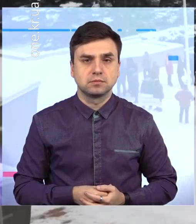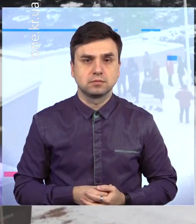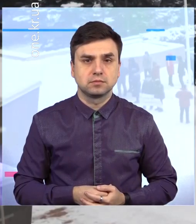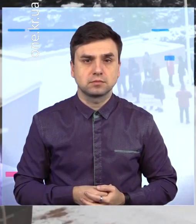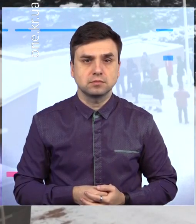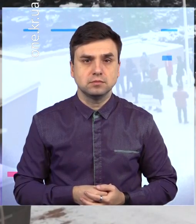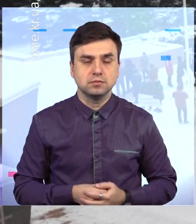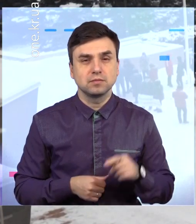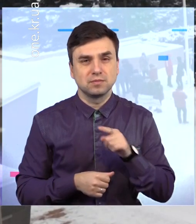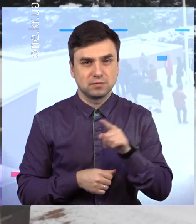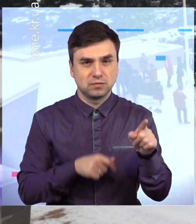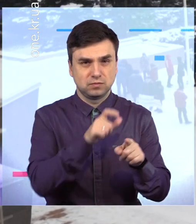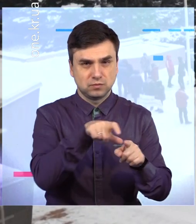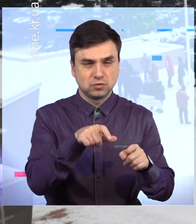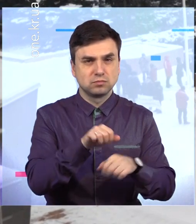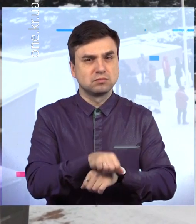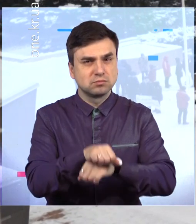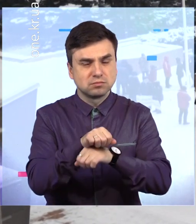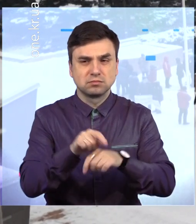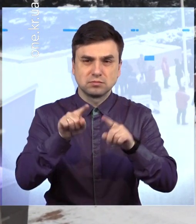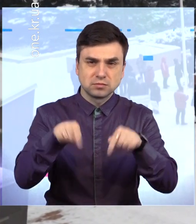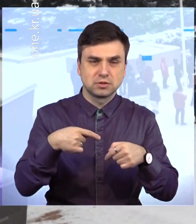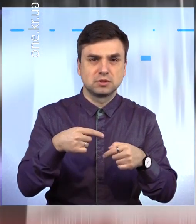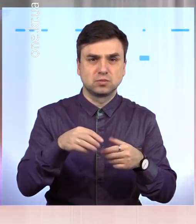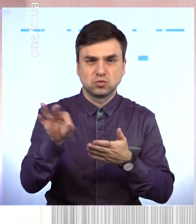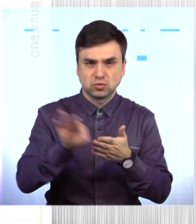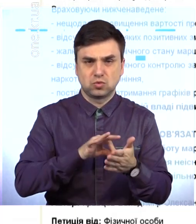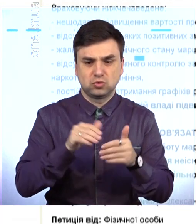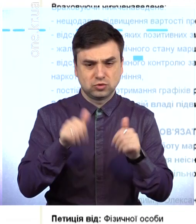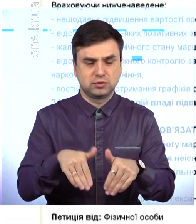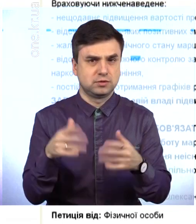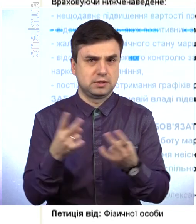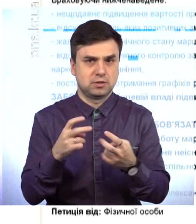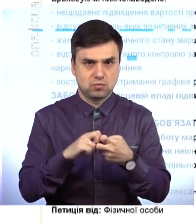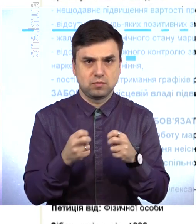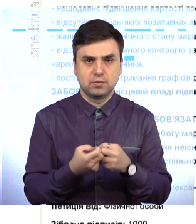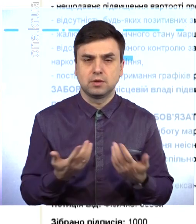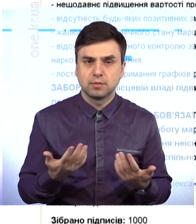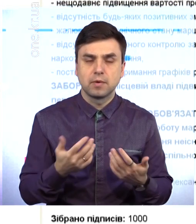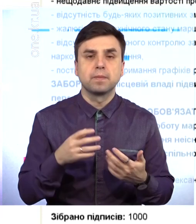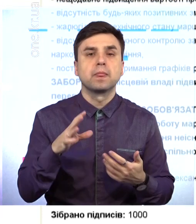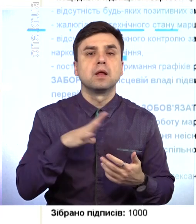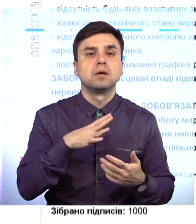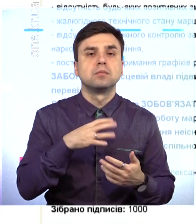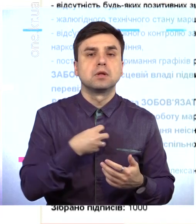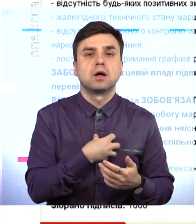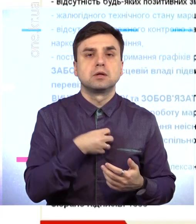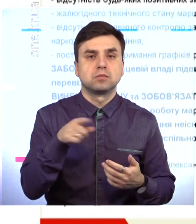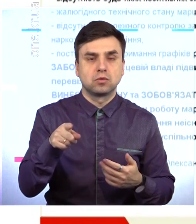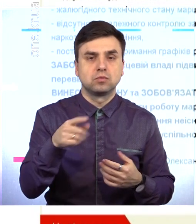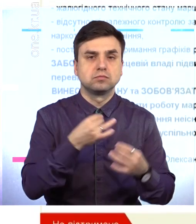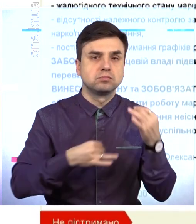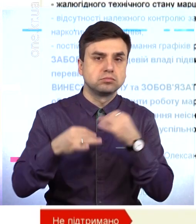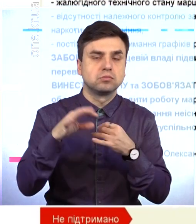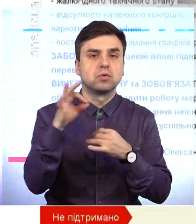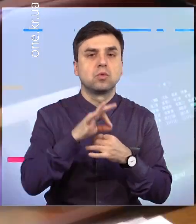Поки мітингувальники під стінами мерії вимагали термінового вирішення їхньої проблеми, на сесії міськради розглянули петицію про заборону підвищення вартості